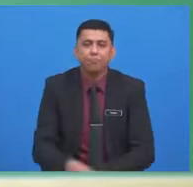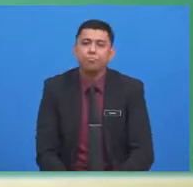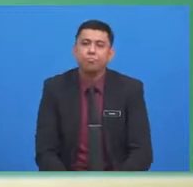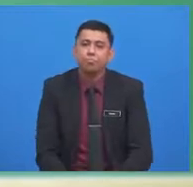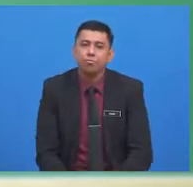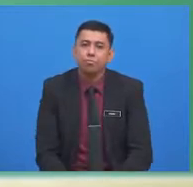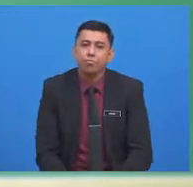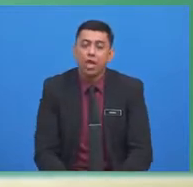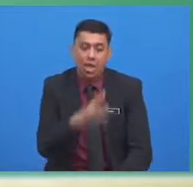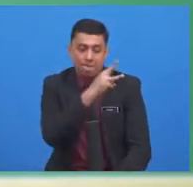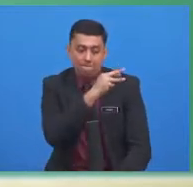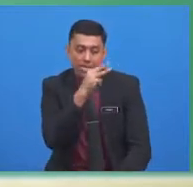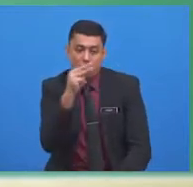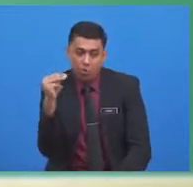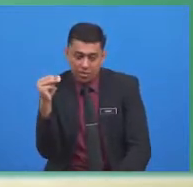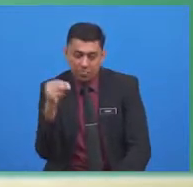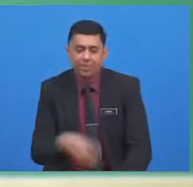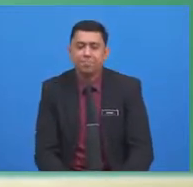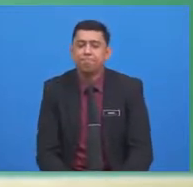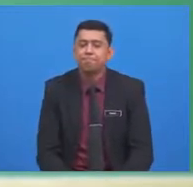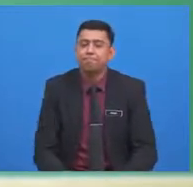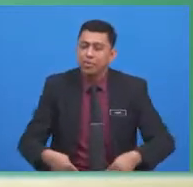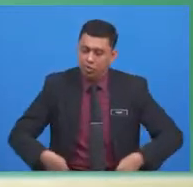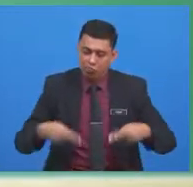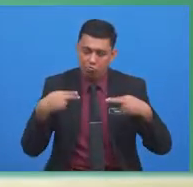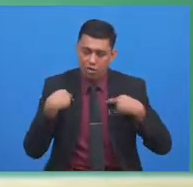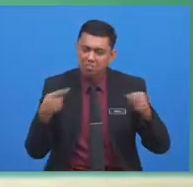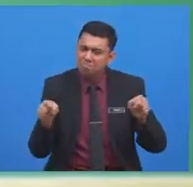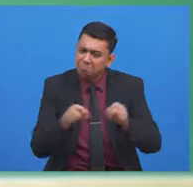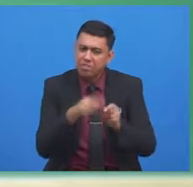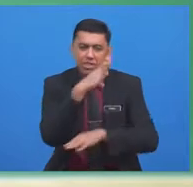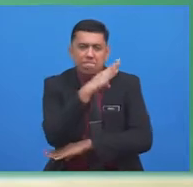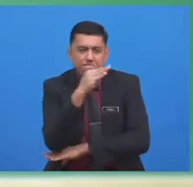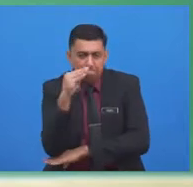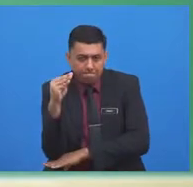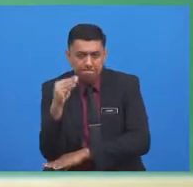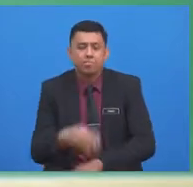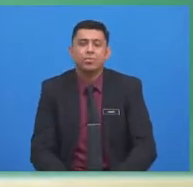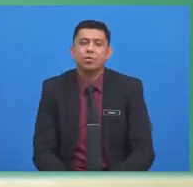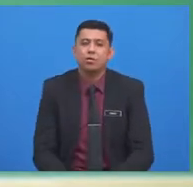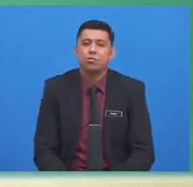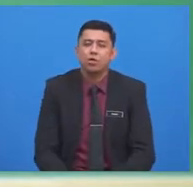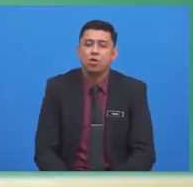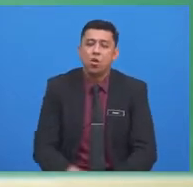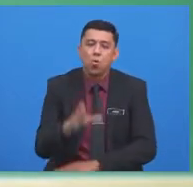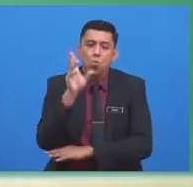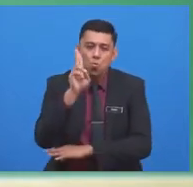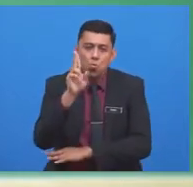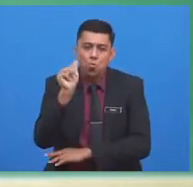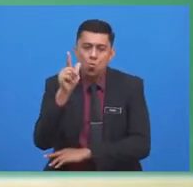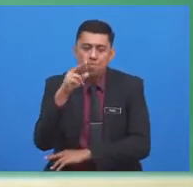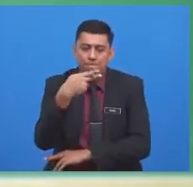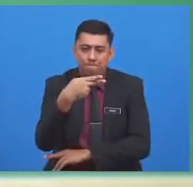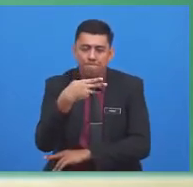faktor mikroorganisma. Hidupan seperti bakteria, kulam paeh dan ulat